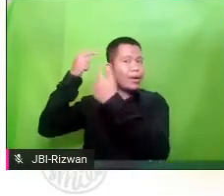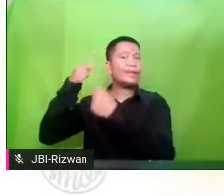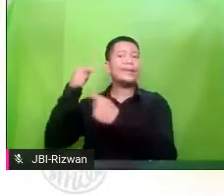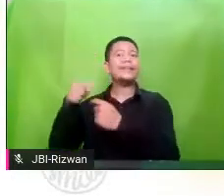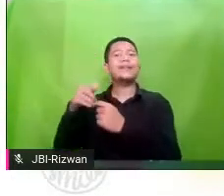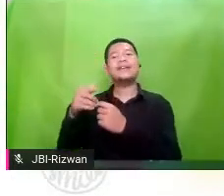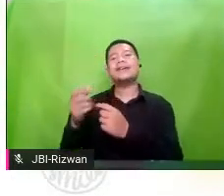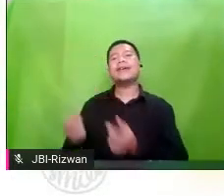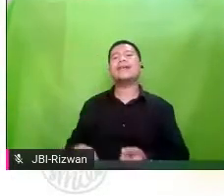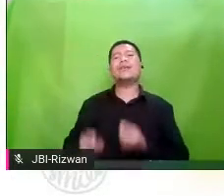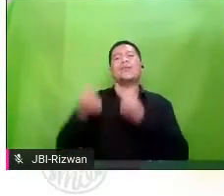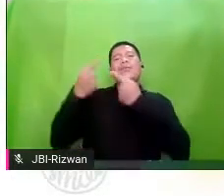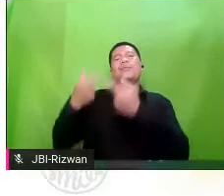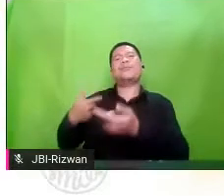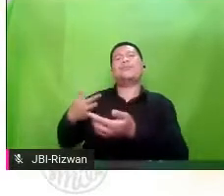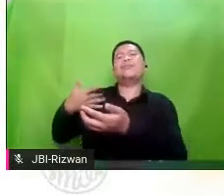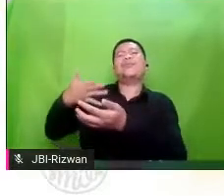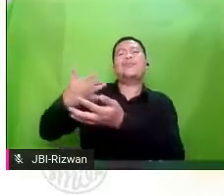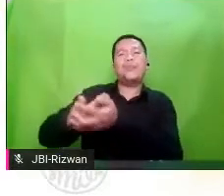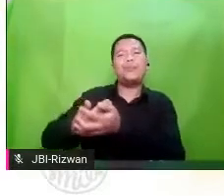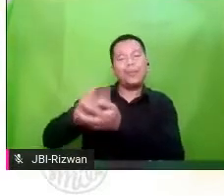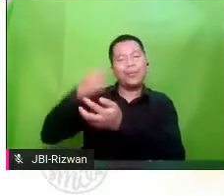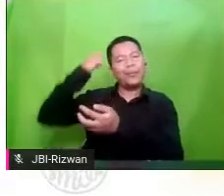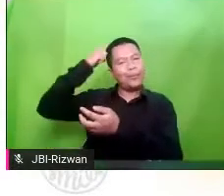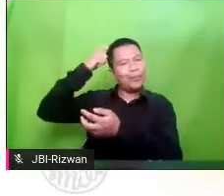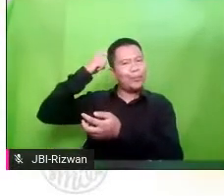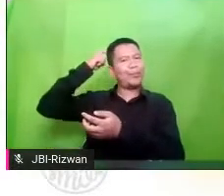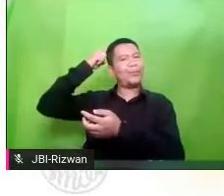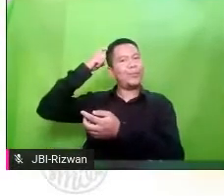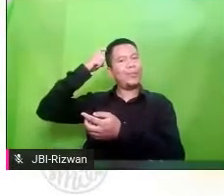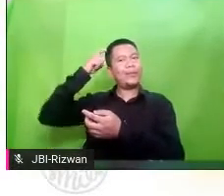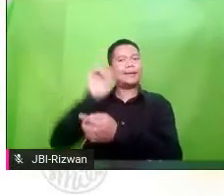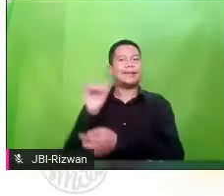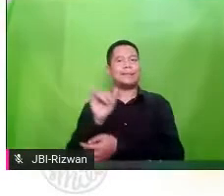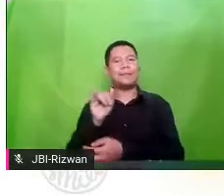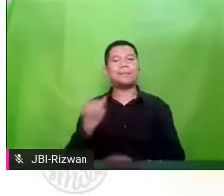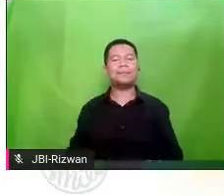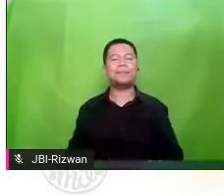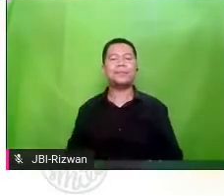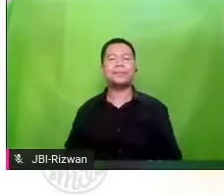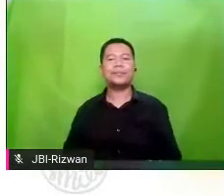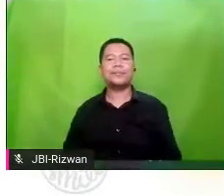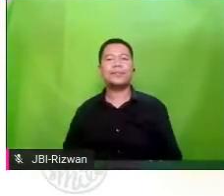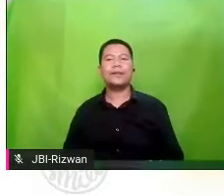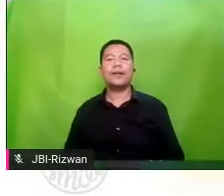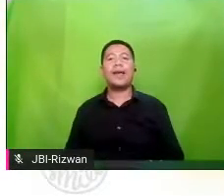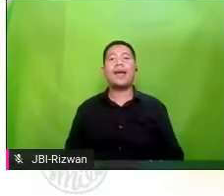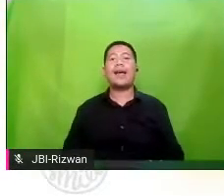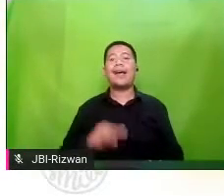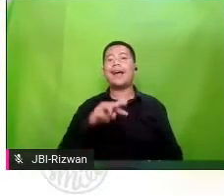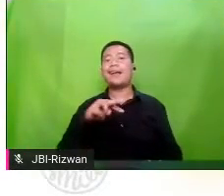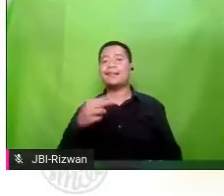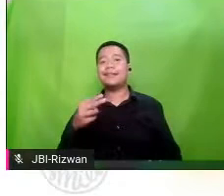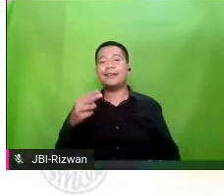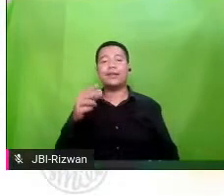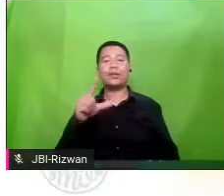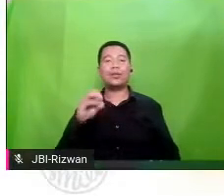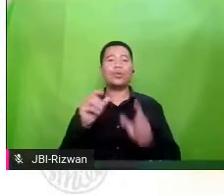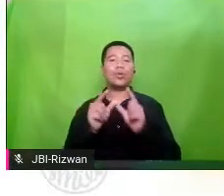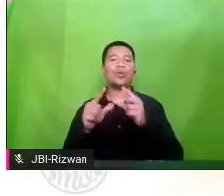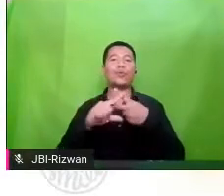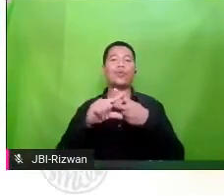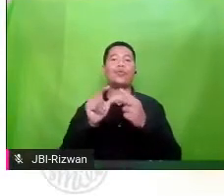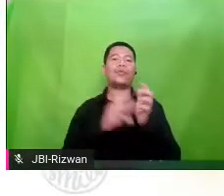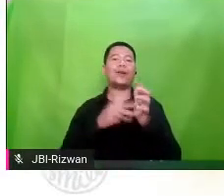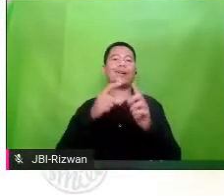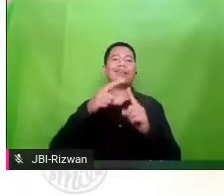berada pada fungsi kognisinya yang sama. Ya, artinya kalau dia bentuknya low functioning,